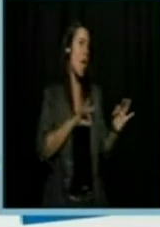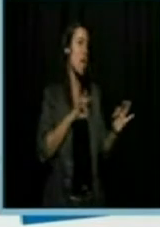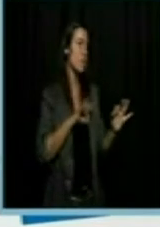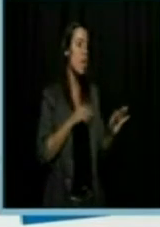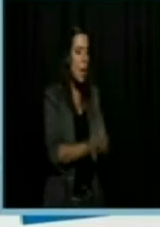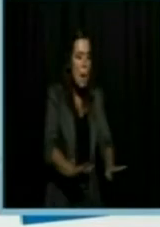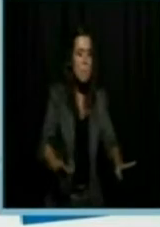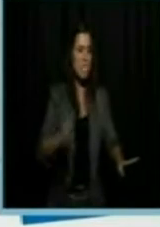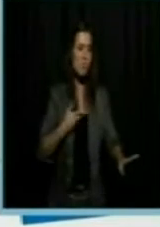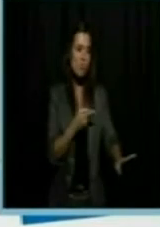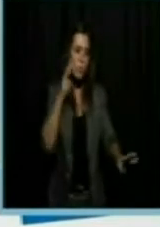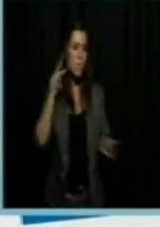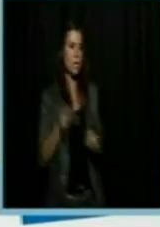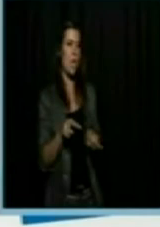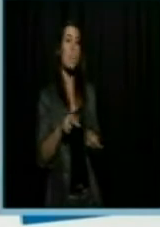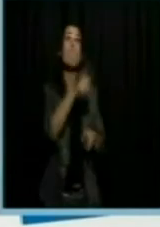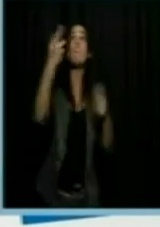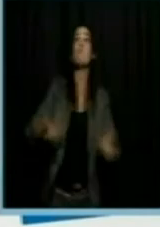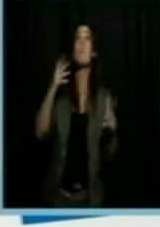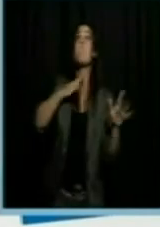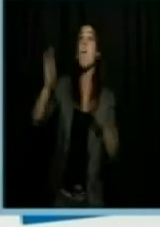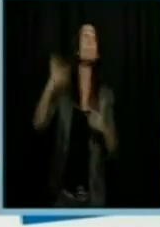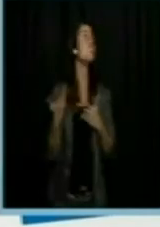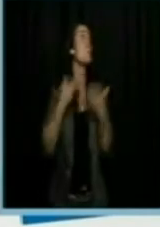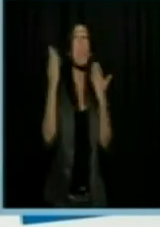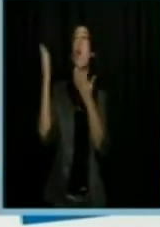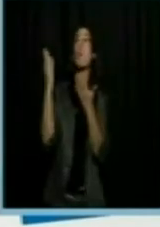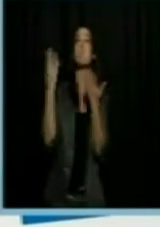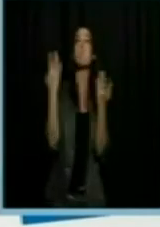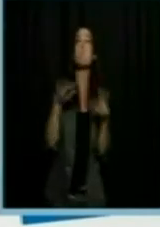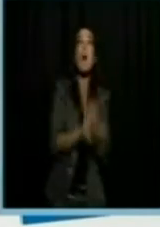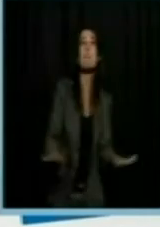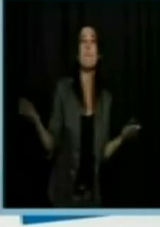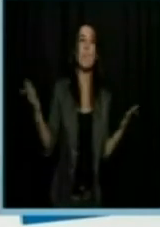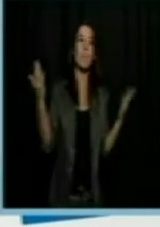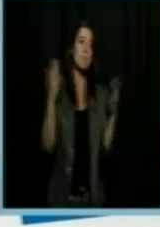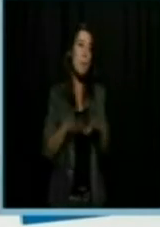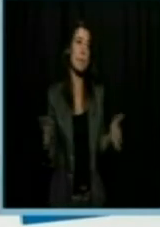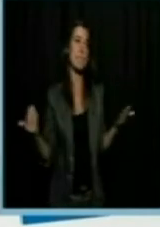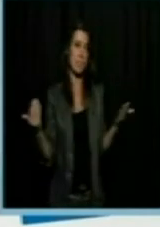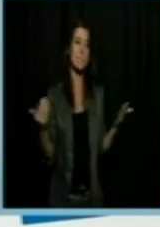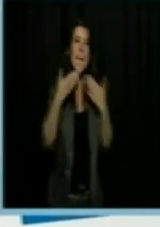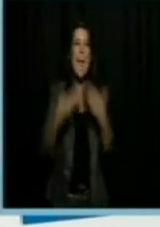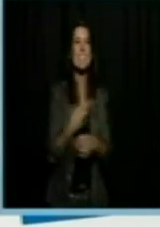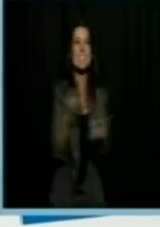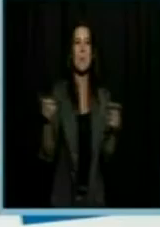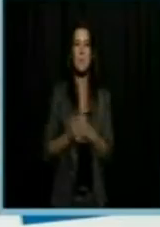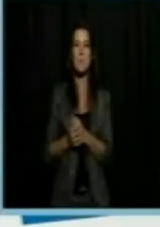Voi siete già vecchi, ragazzi. Ci sono loro. Grazie. Aldo